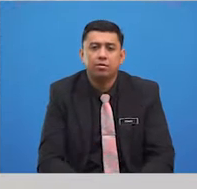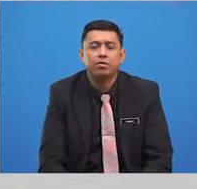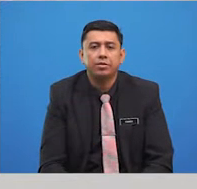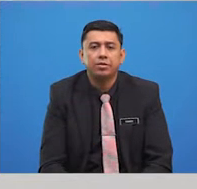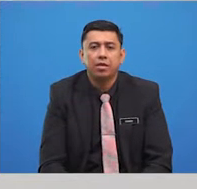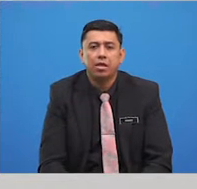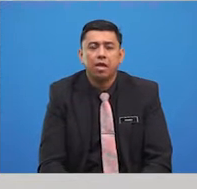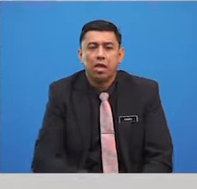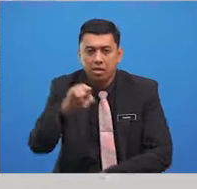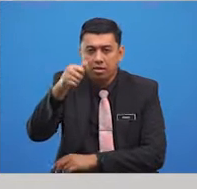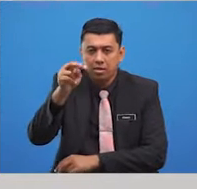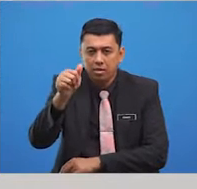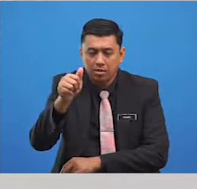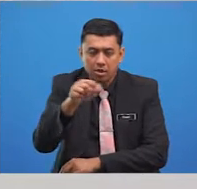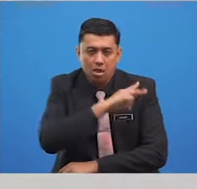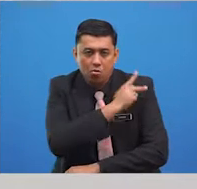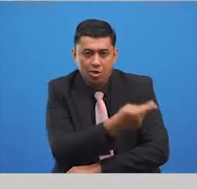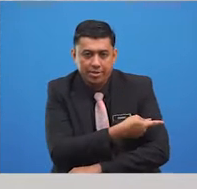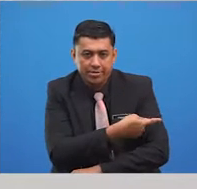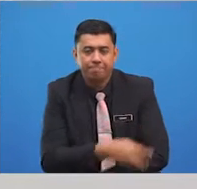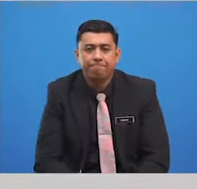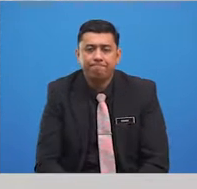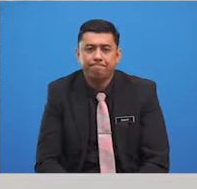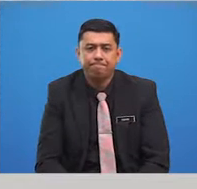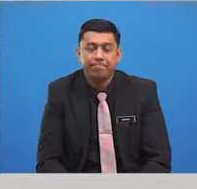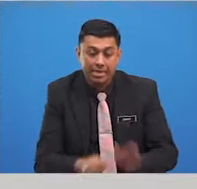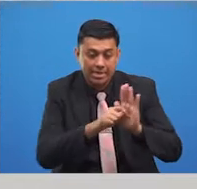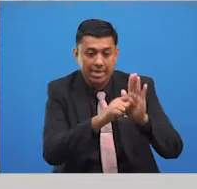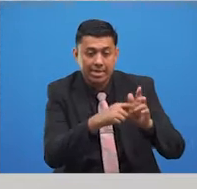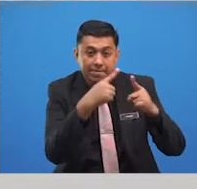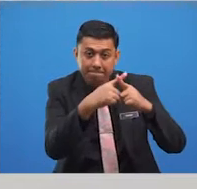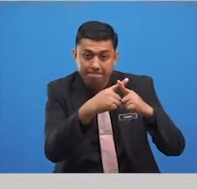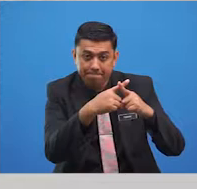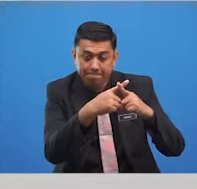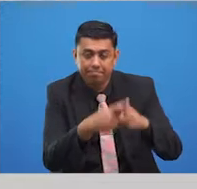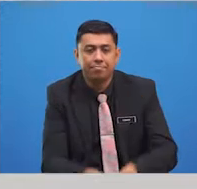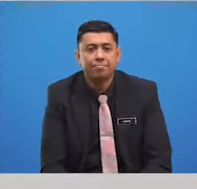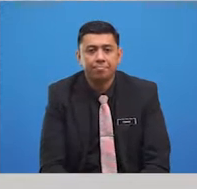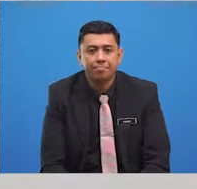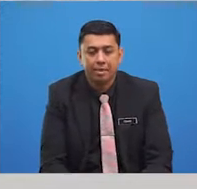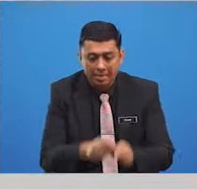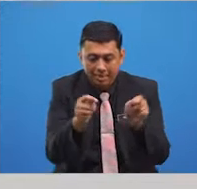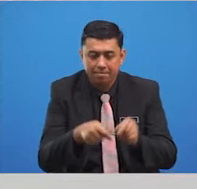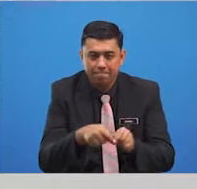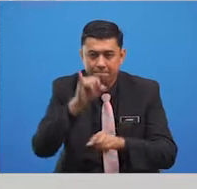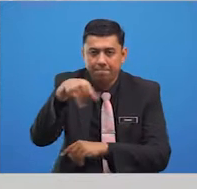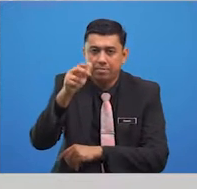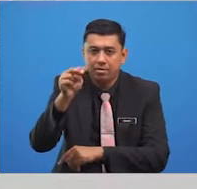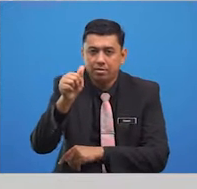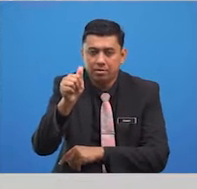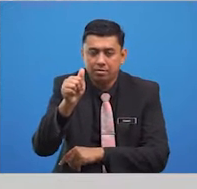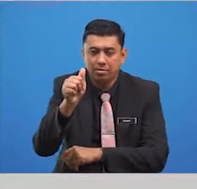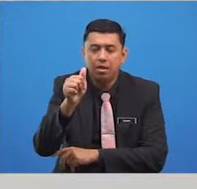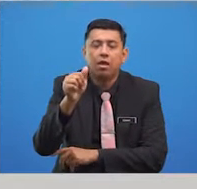kuasa hidroelektrik. Kawasan yang bertanda X ialah stesen jana kuasa.